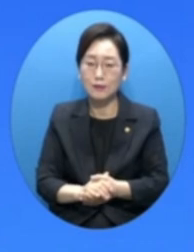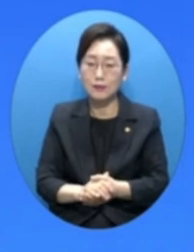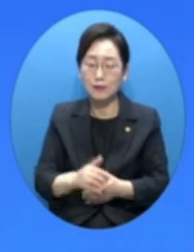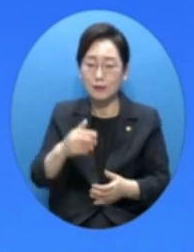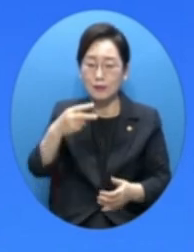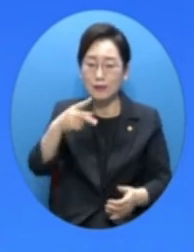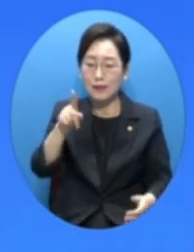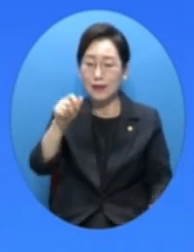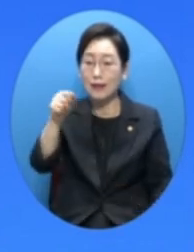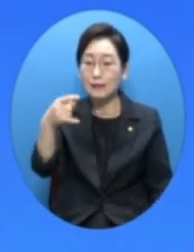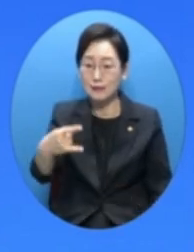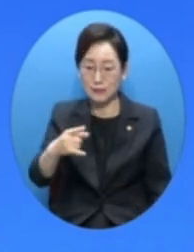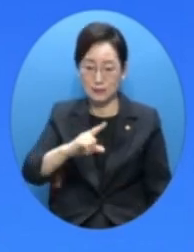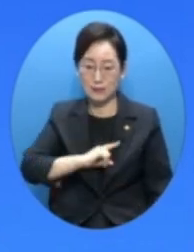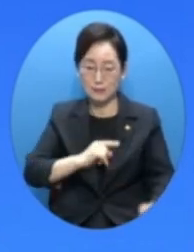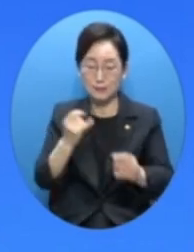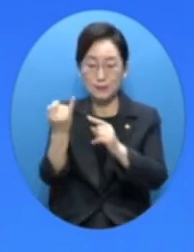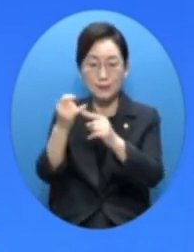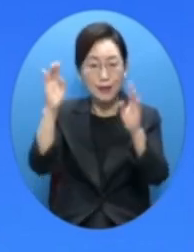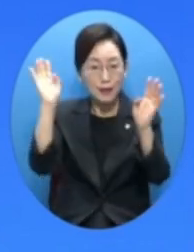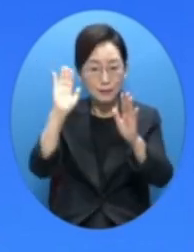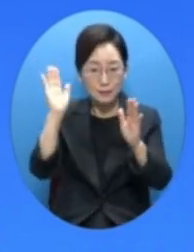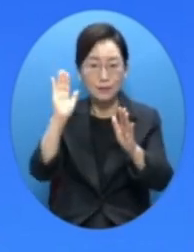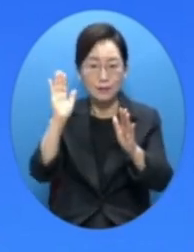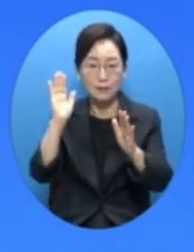다이라고 하는 학생이 지금